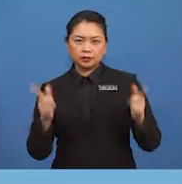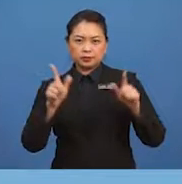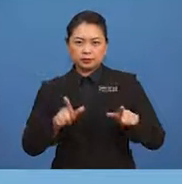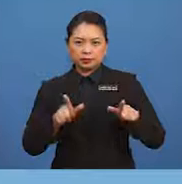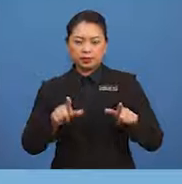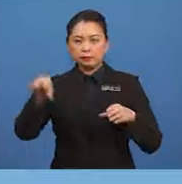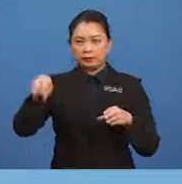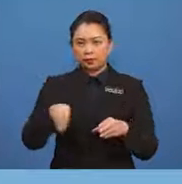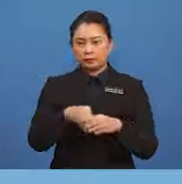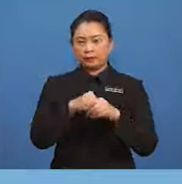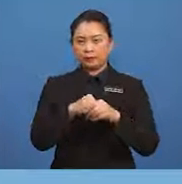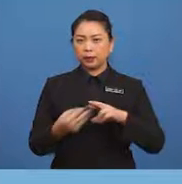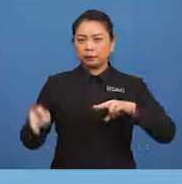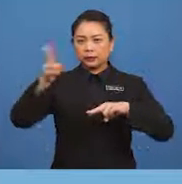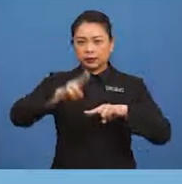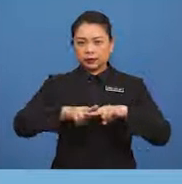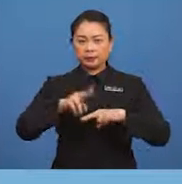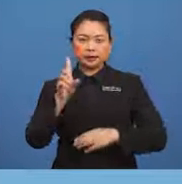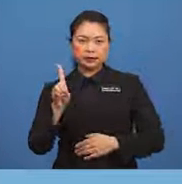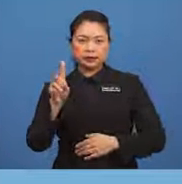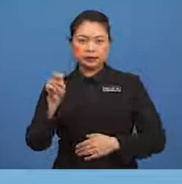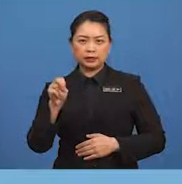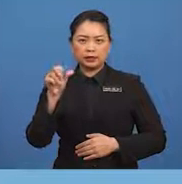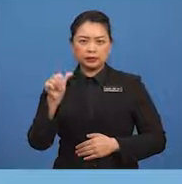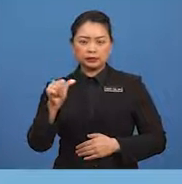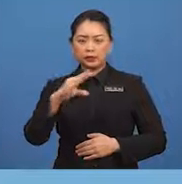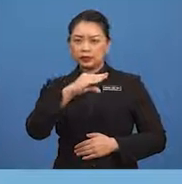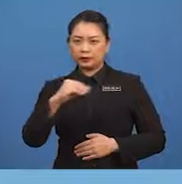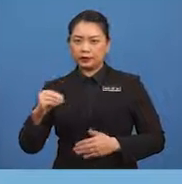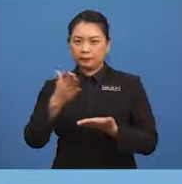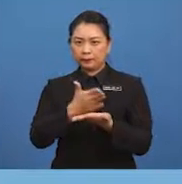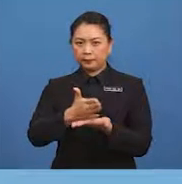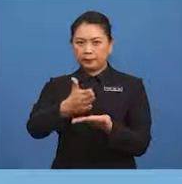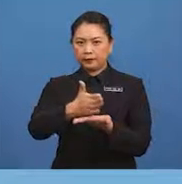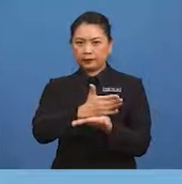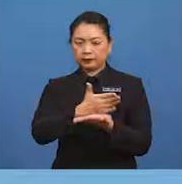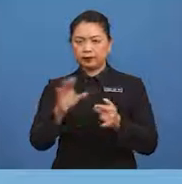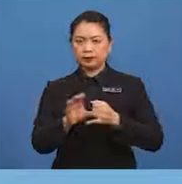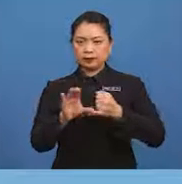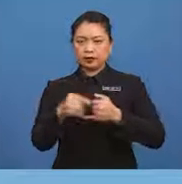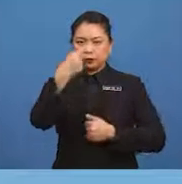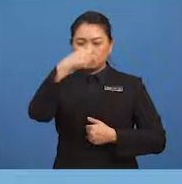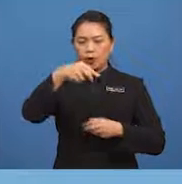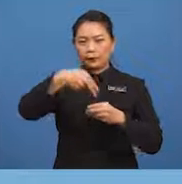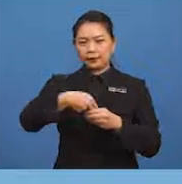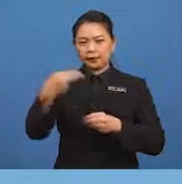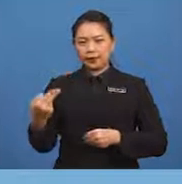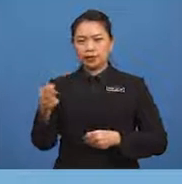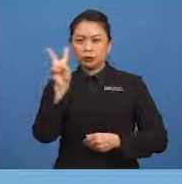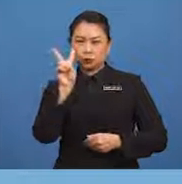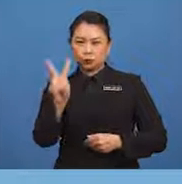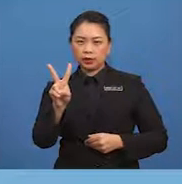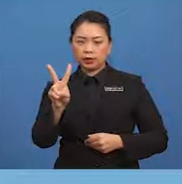yang melibatkan penggandaan DNA serta pembahagian sel untuk